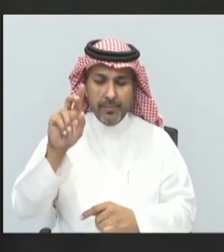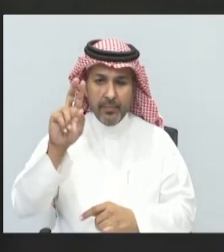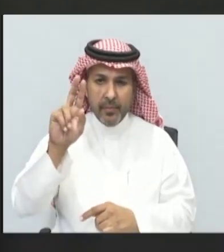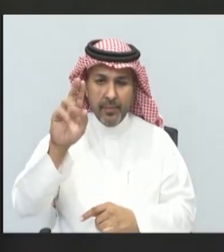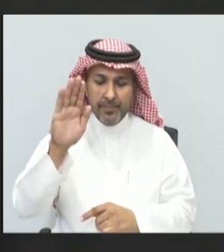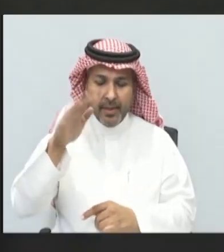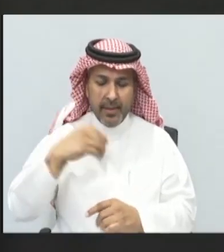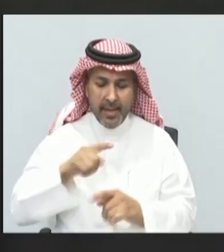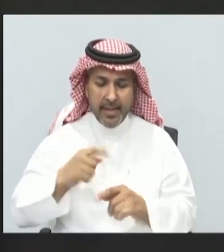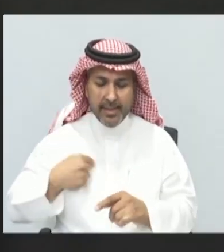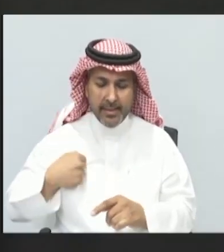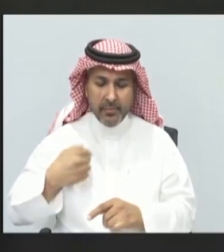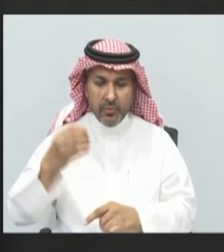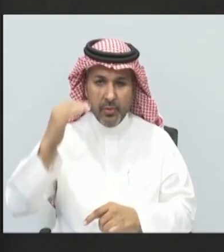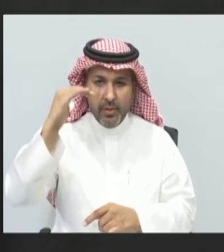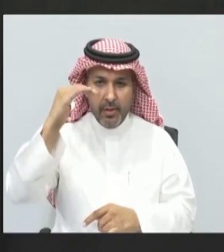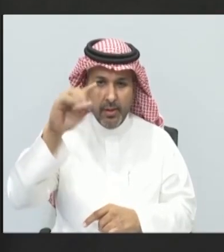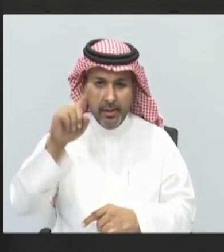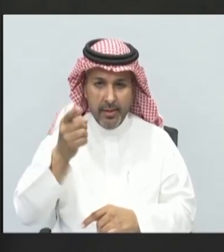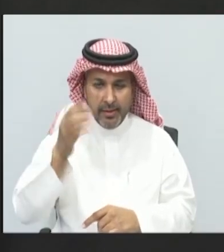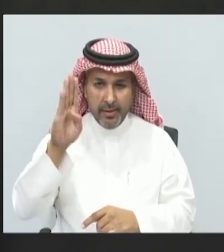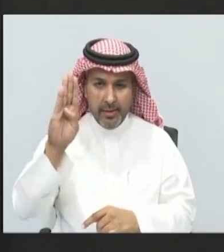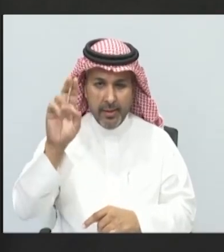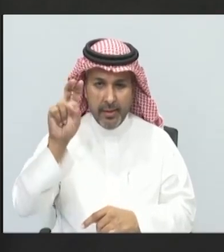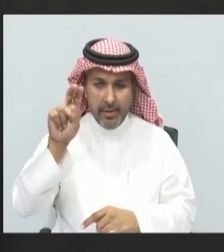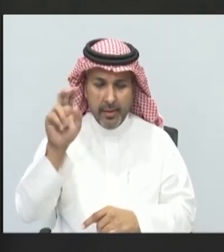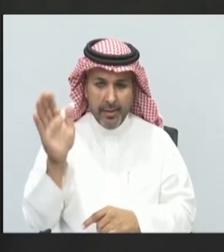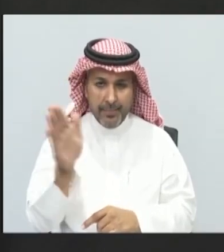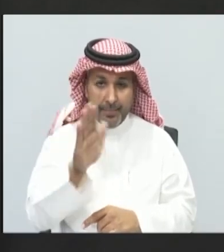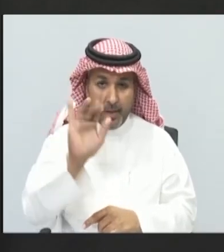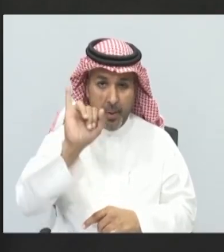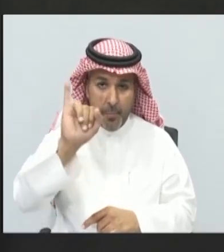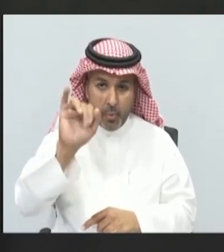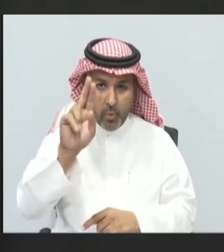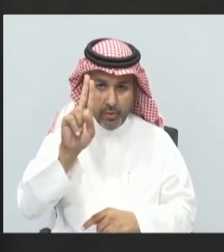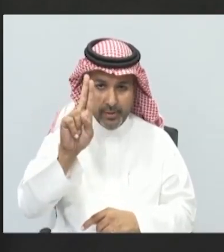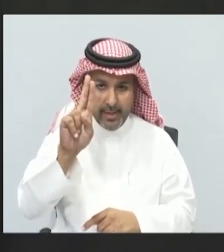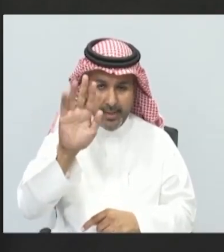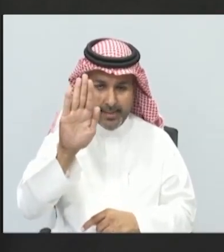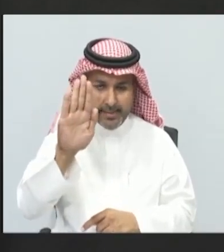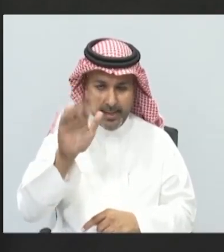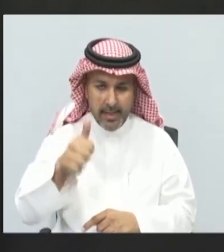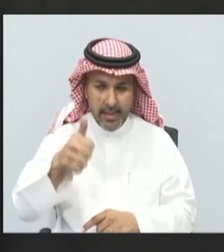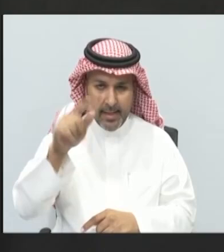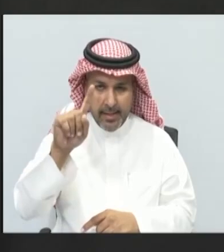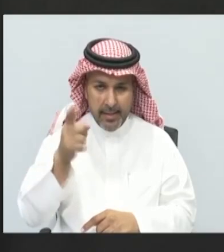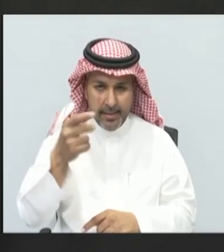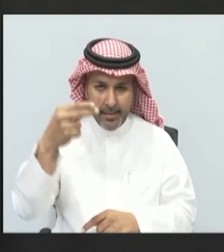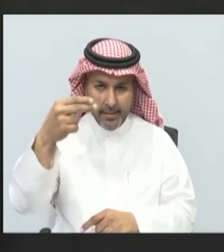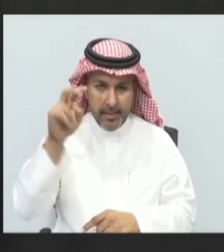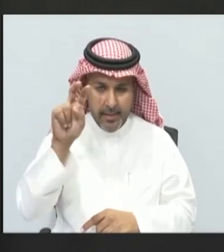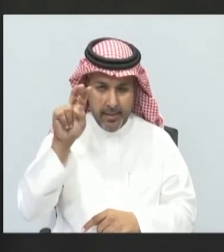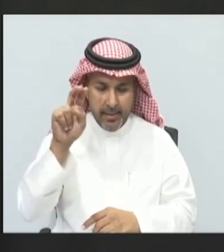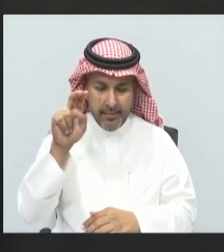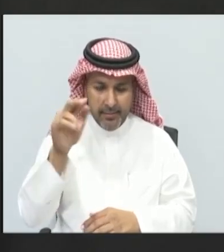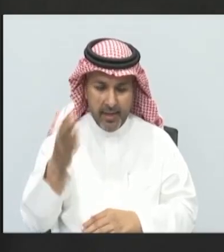ليست فقط الحركات حركه سياره او حركه طائره او حركه اي من اخر هي متسارعه بل الحياه